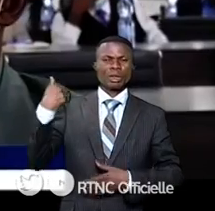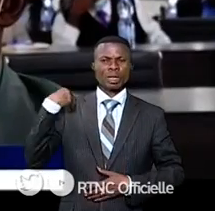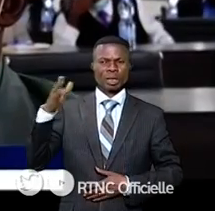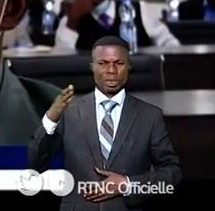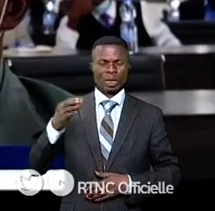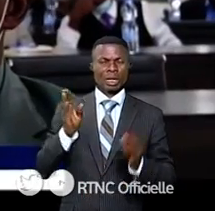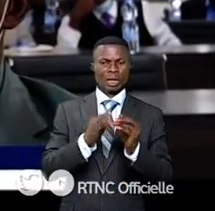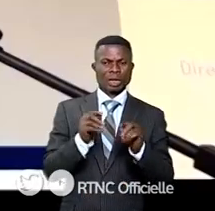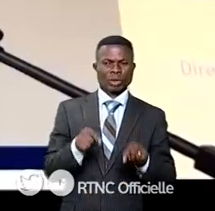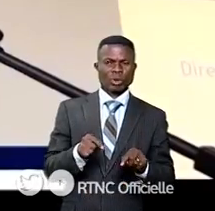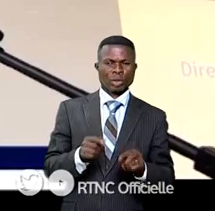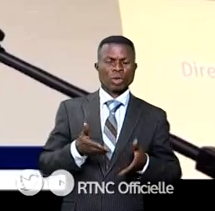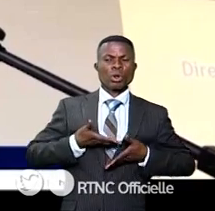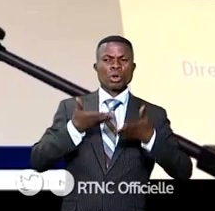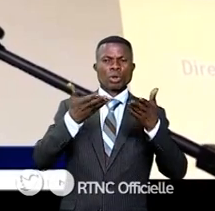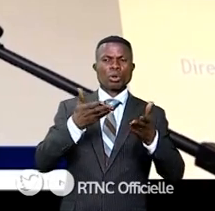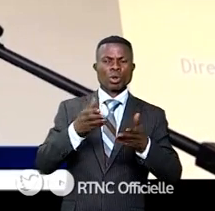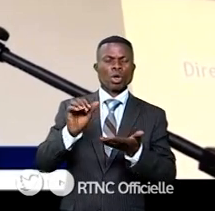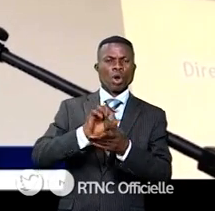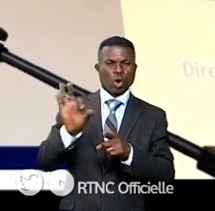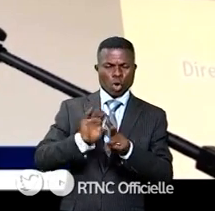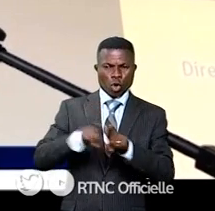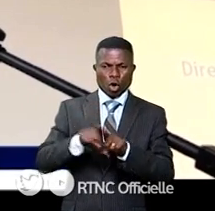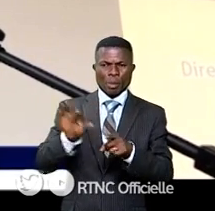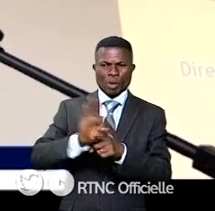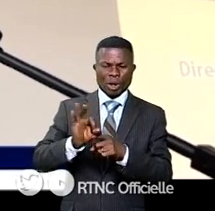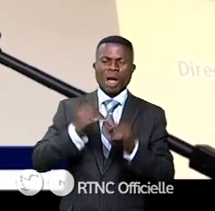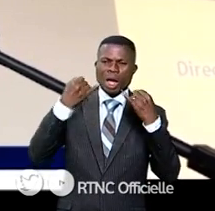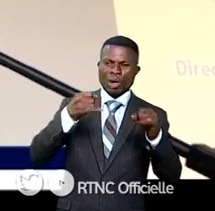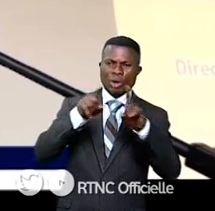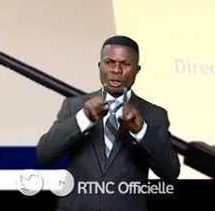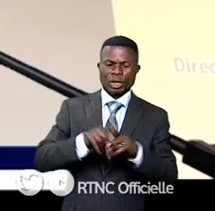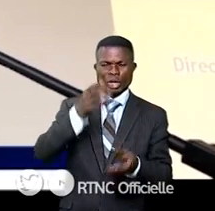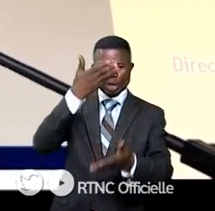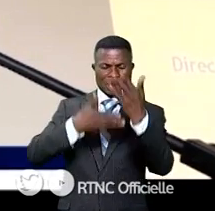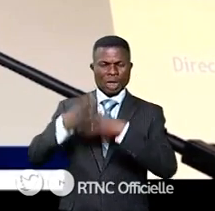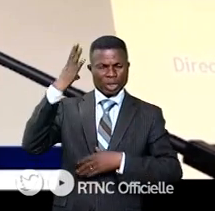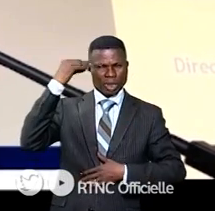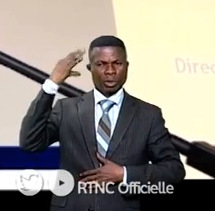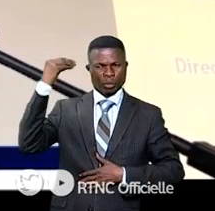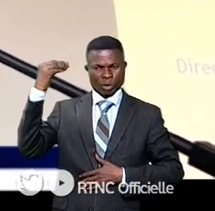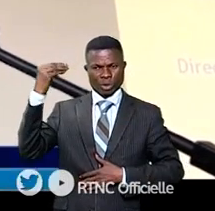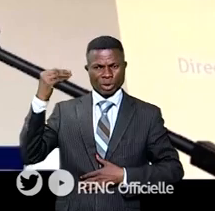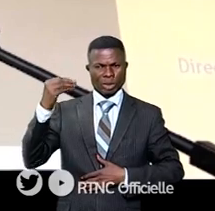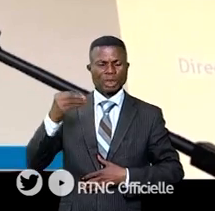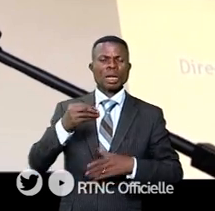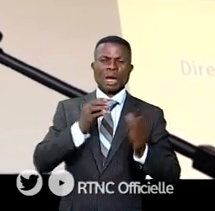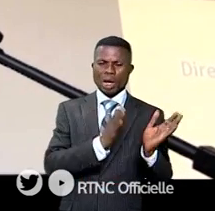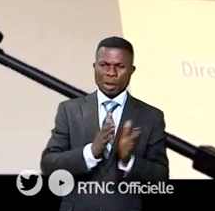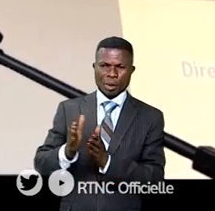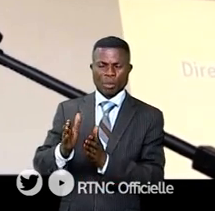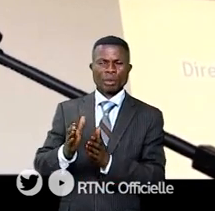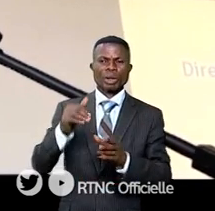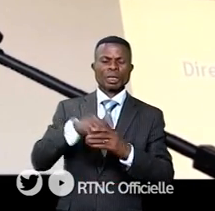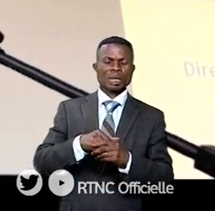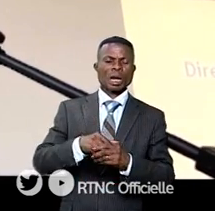Cet atelier se propose d'être une session de formation, d'information et d'échange d'expériences et qui s'inscrit dans le cadre